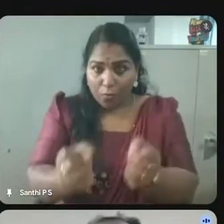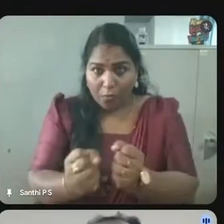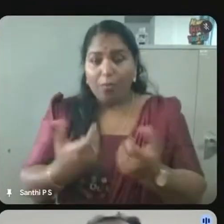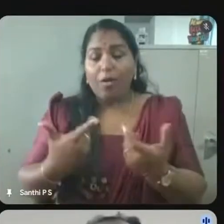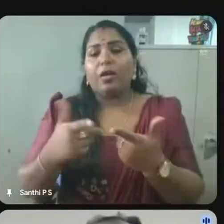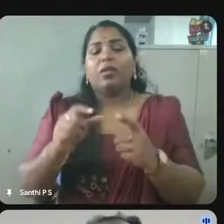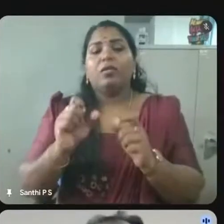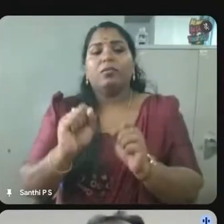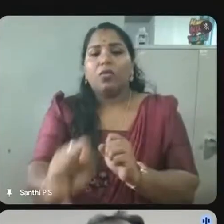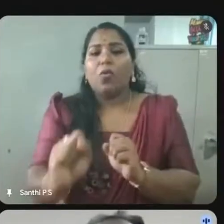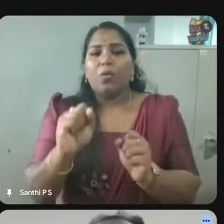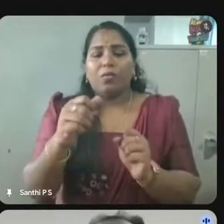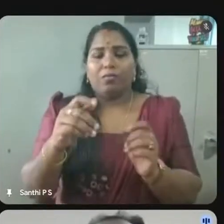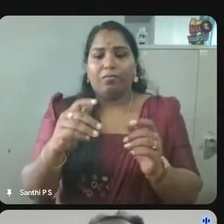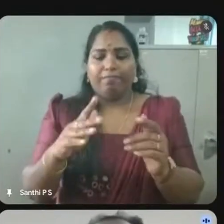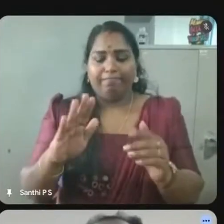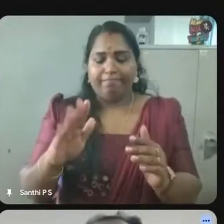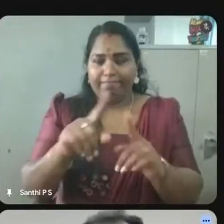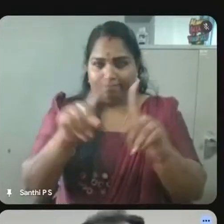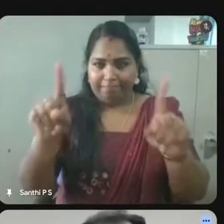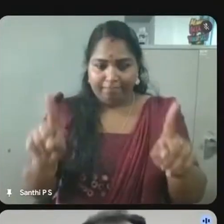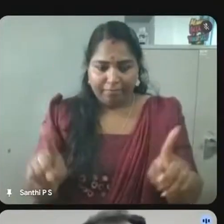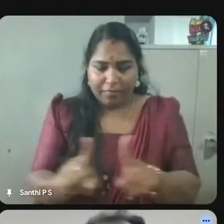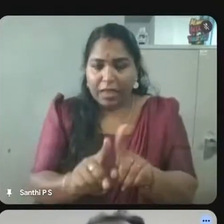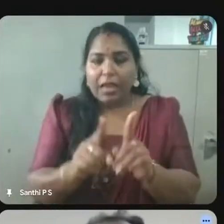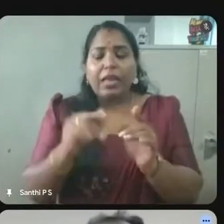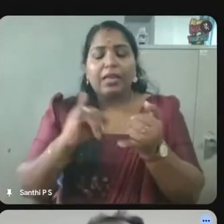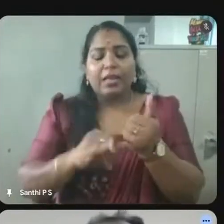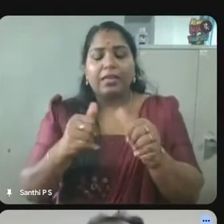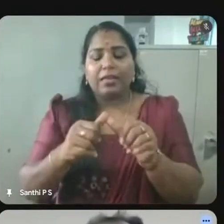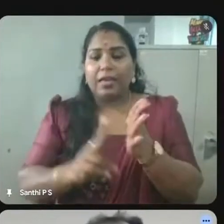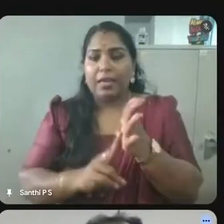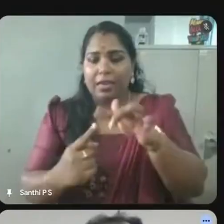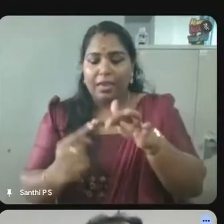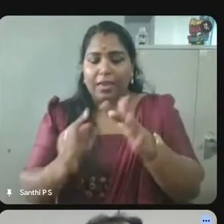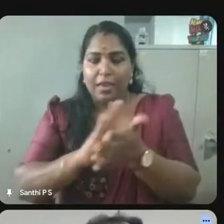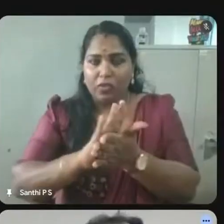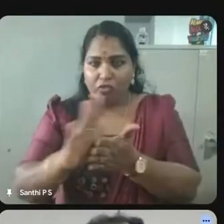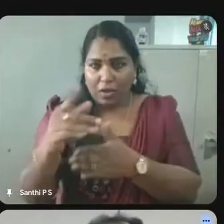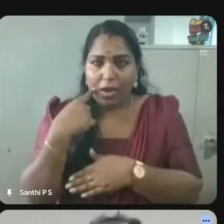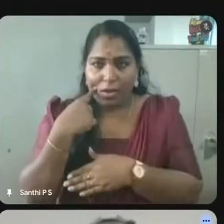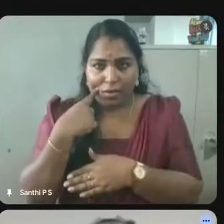സ്ക്രീനിൽ ശാന്തി PS എന്ന ID ആണ്.